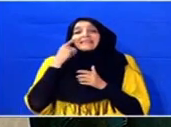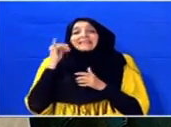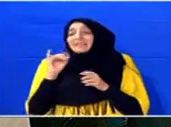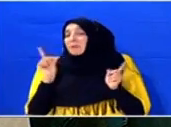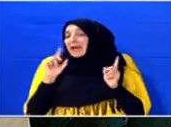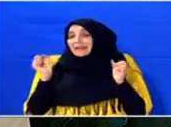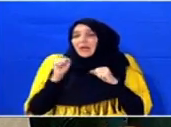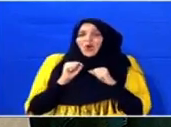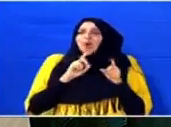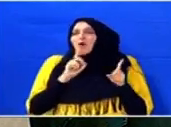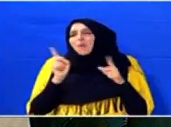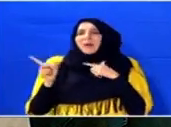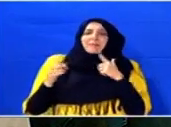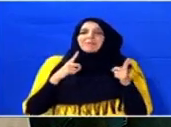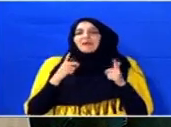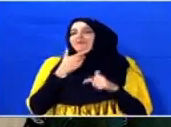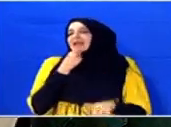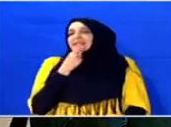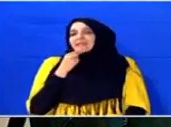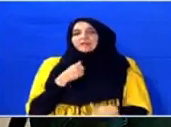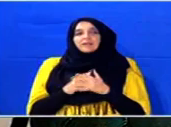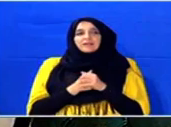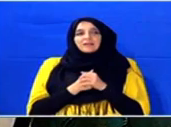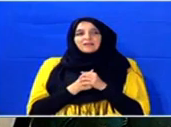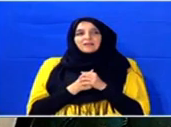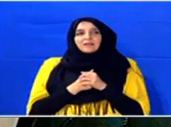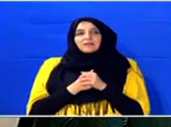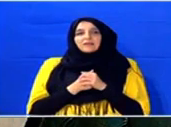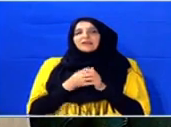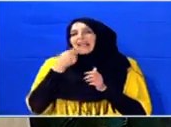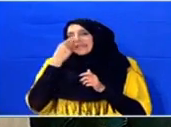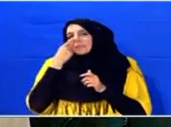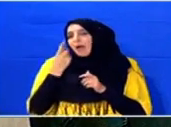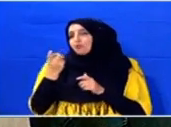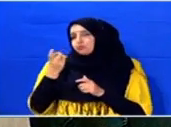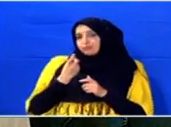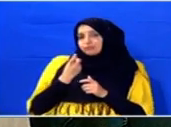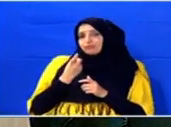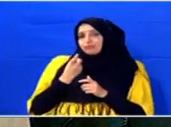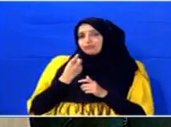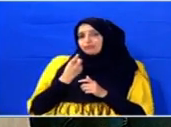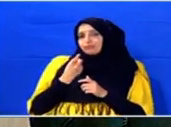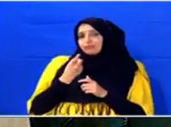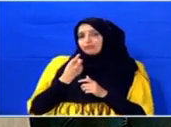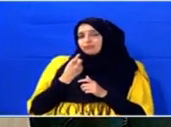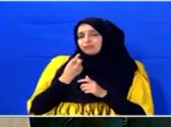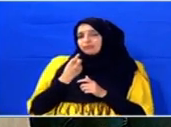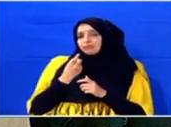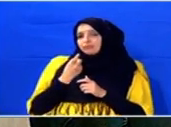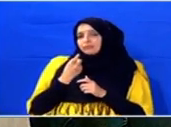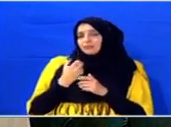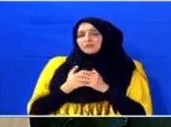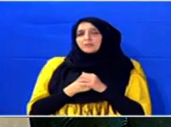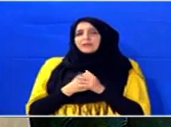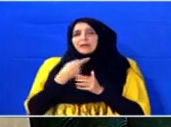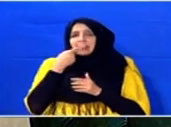يتفاهموا بيناتهم سهله دعوه خبير يحضار خبير اكسبير